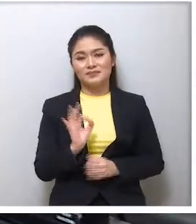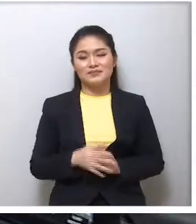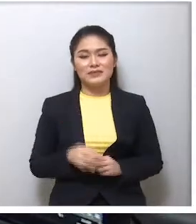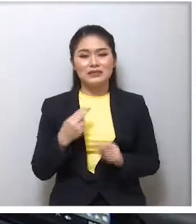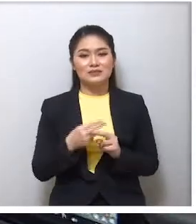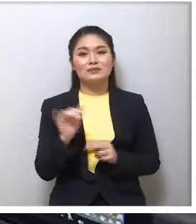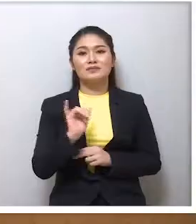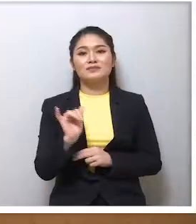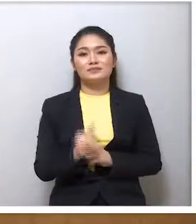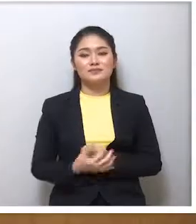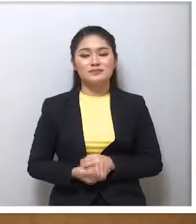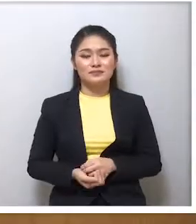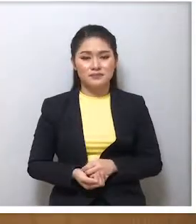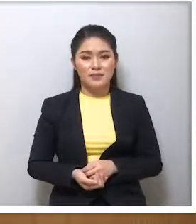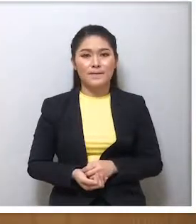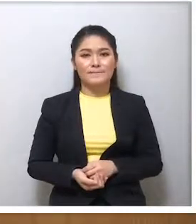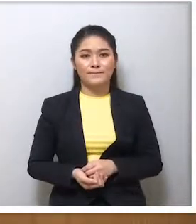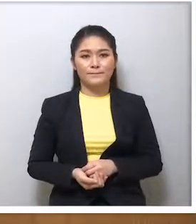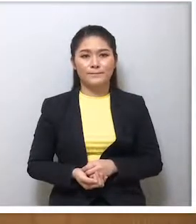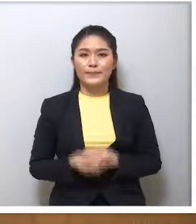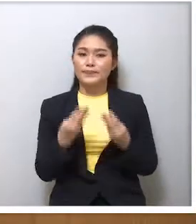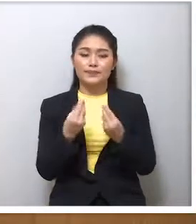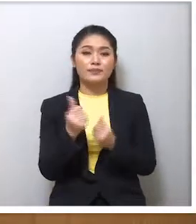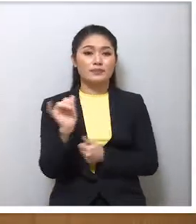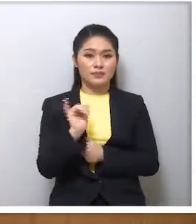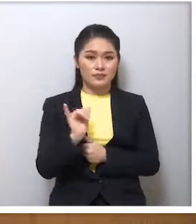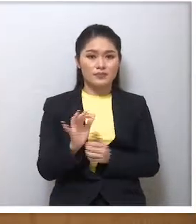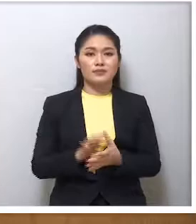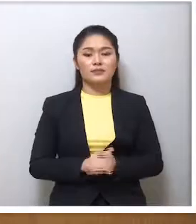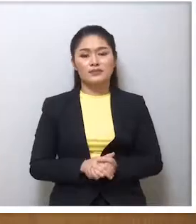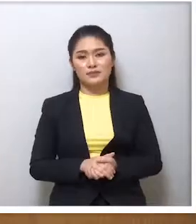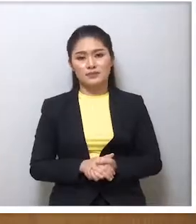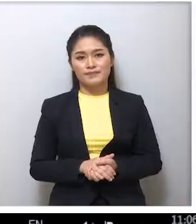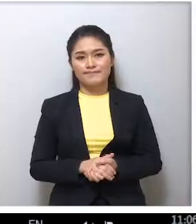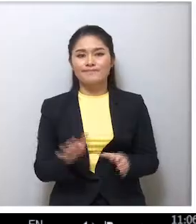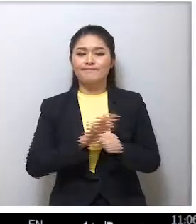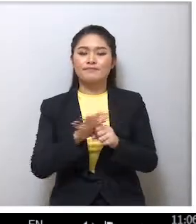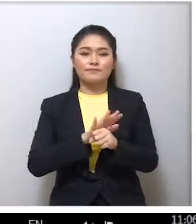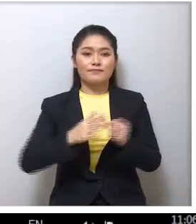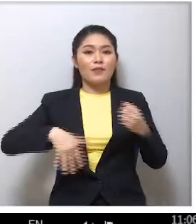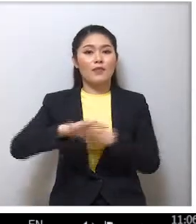ชื่อนะครับอันนี้จะไม่ละเอียดมากเนาะก็จะเอาพอ